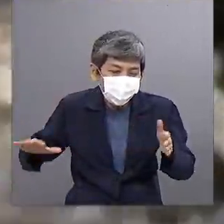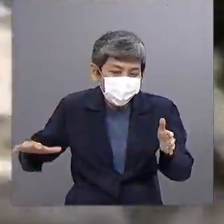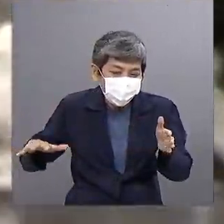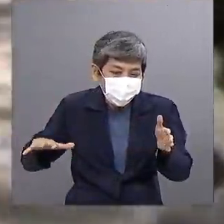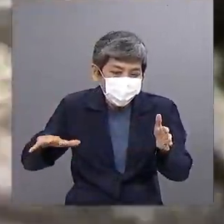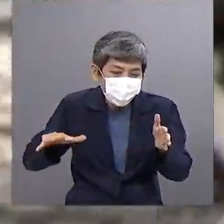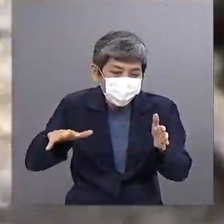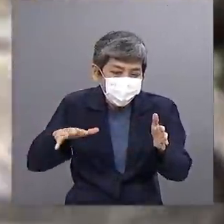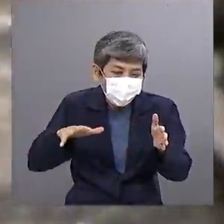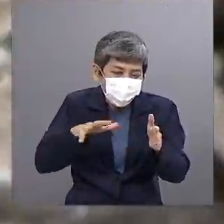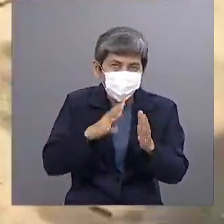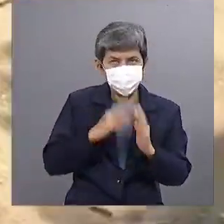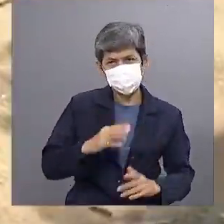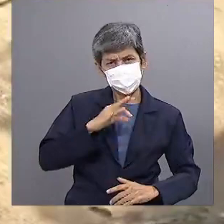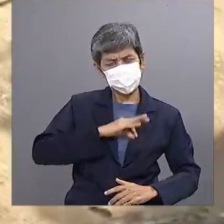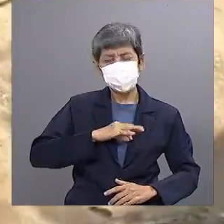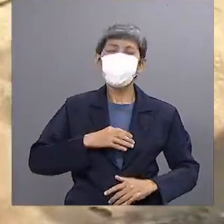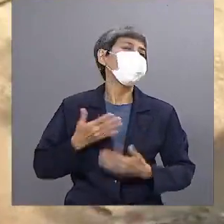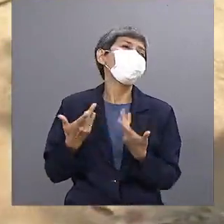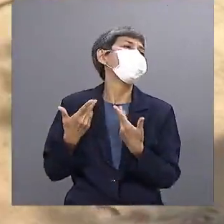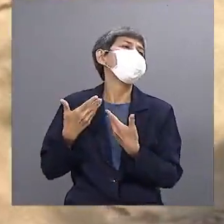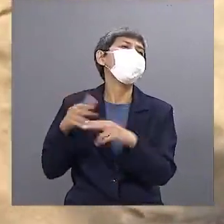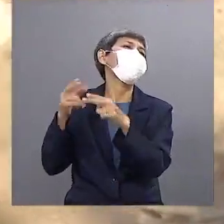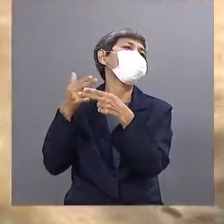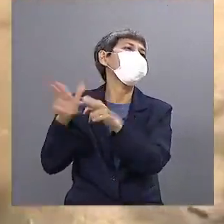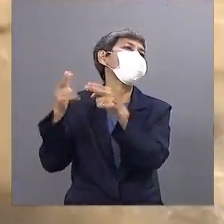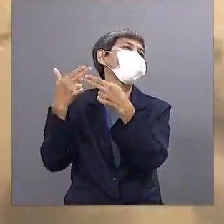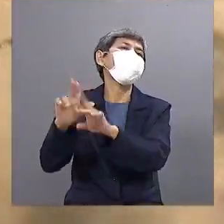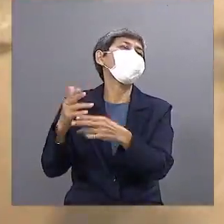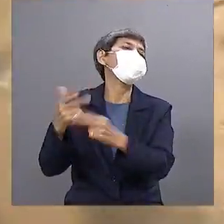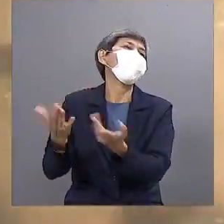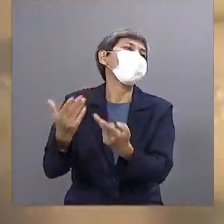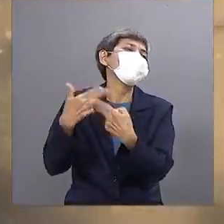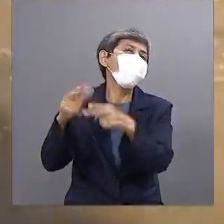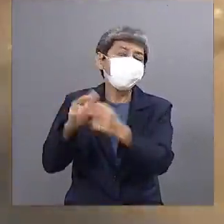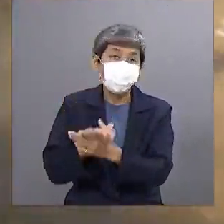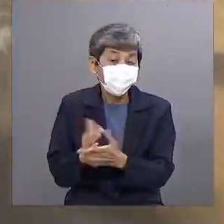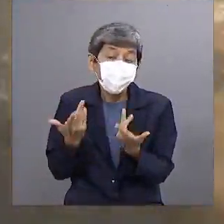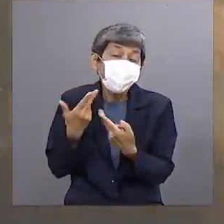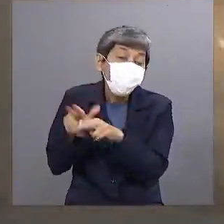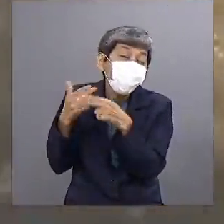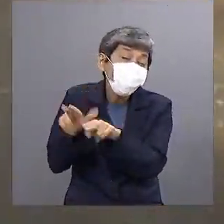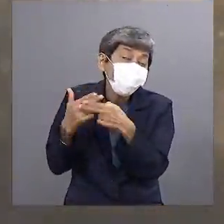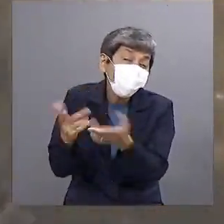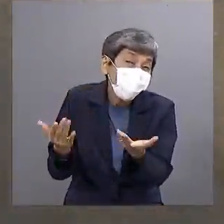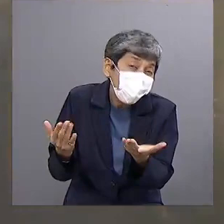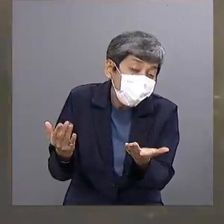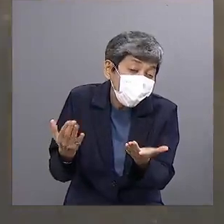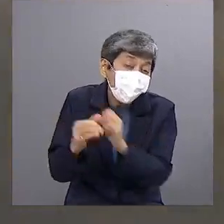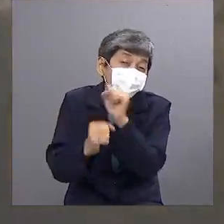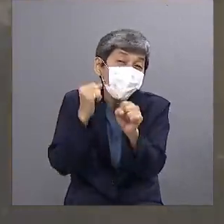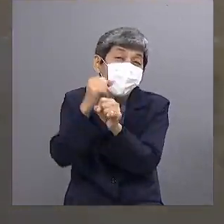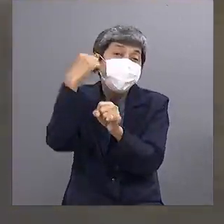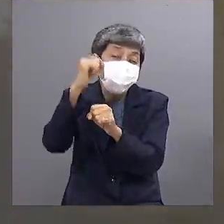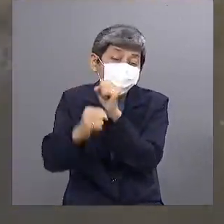รู้สึกว่าเฮ้ยไม่เป็นไรรอได้รอไปก่อนแต่ว่าถ้าว่ารอไปมากจนเกินไปเช่นรอไปอีก10ปี20ปี